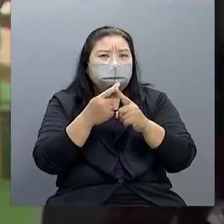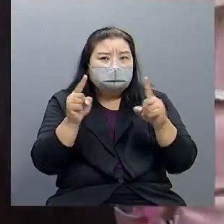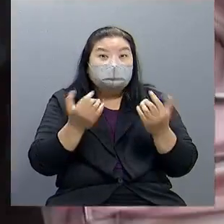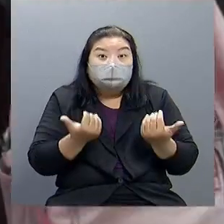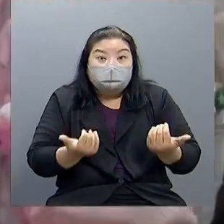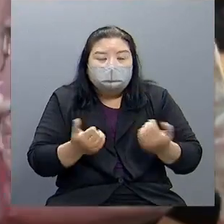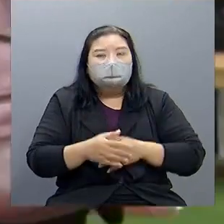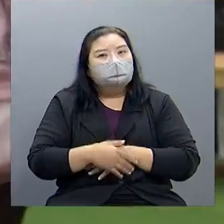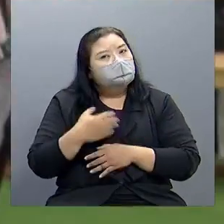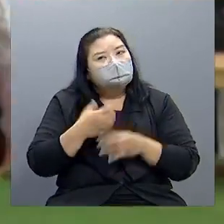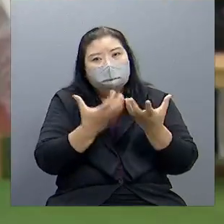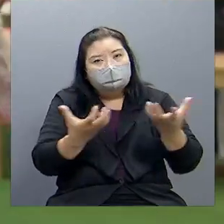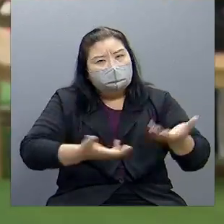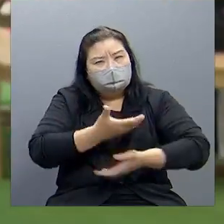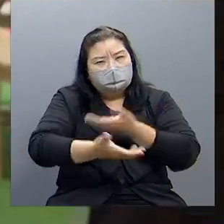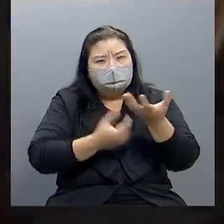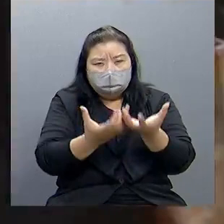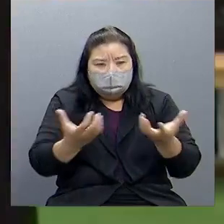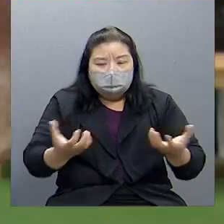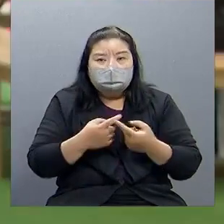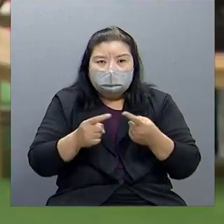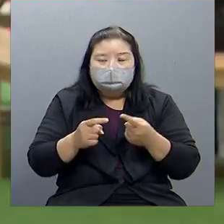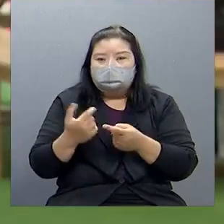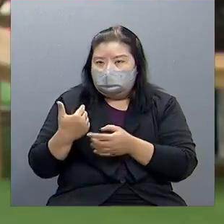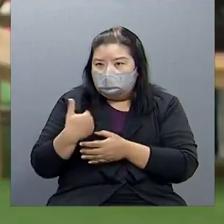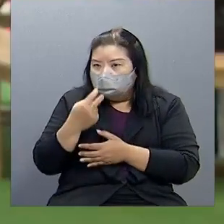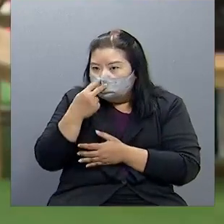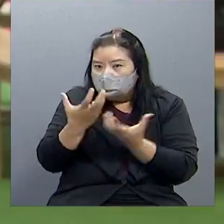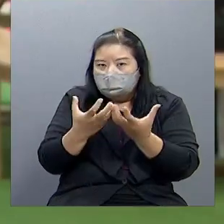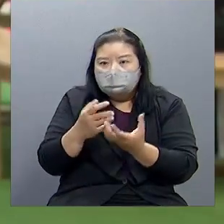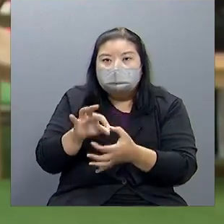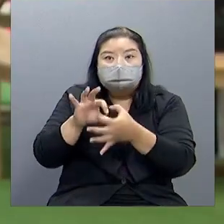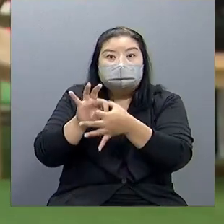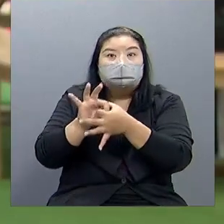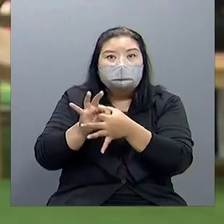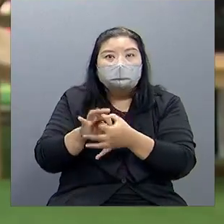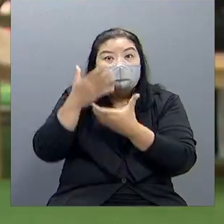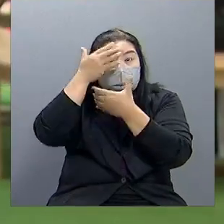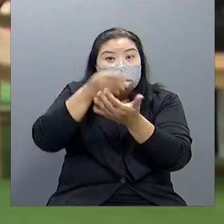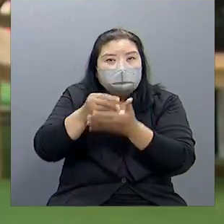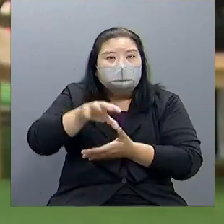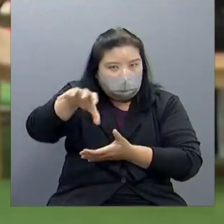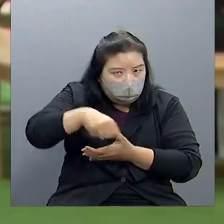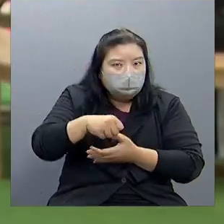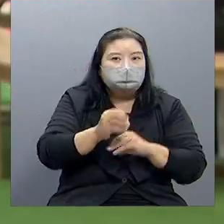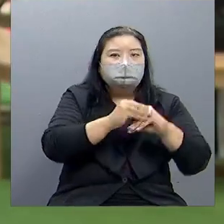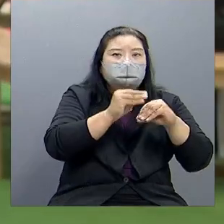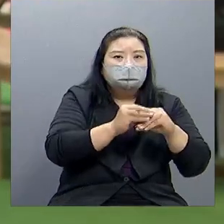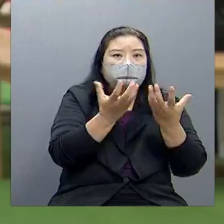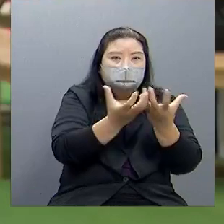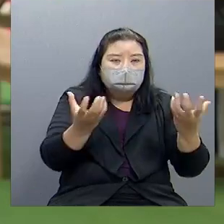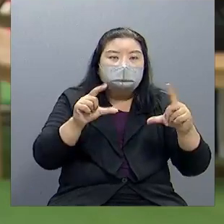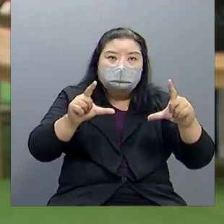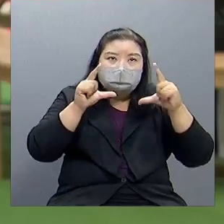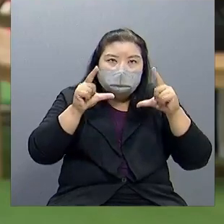าะแล้วหรือไม่ก็อาจจะเลือกแบบโซนที่ขายดีหรือว่าเป็นแบรนด์ติดตลาดอะไรอย่างเงี้ยค่ะอาจจะตัดโซนให้เขาเห็นเลือกแคททอกอรี่ให้เขาชัดเจนอะ